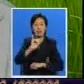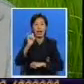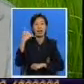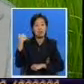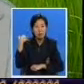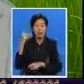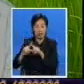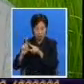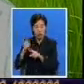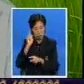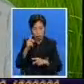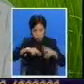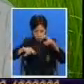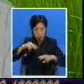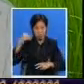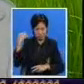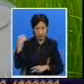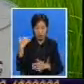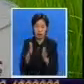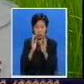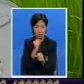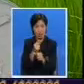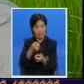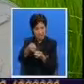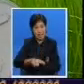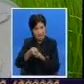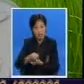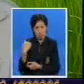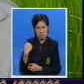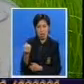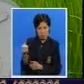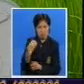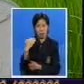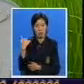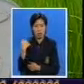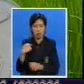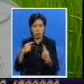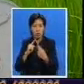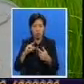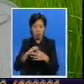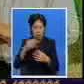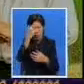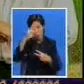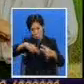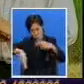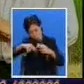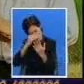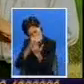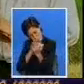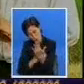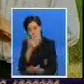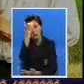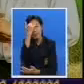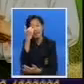อบทานกันความจริงเสียงบ่นจากพี่น้องเกษตรกรมาอีกทางนึง ว่า ตรวจสอบเยอะจัง ละเอียดไป เลยละเอียด